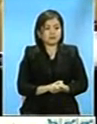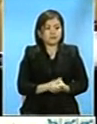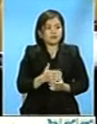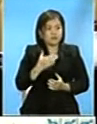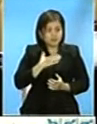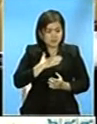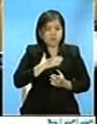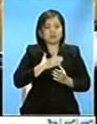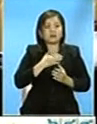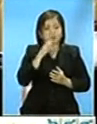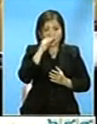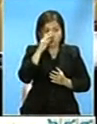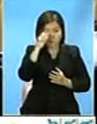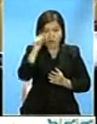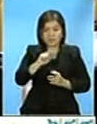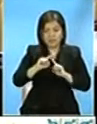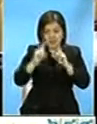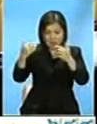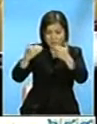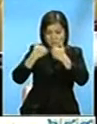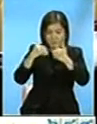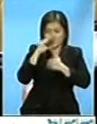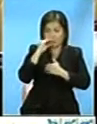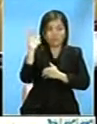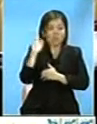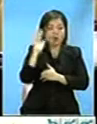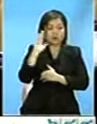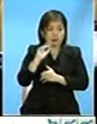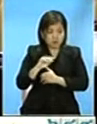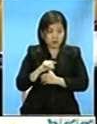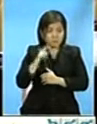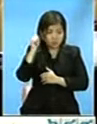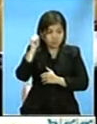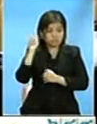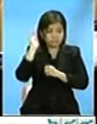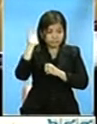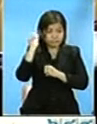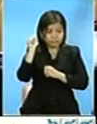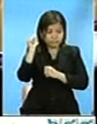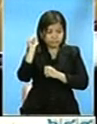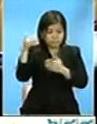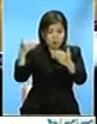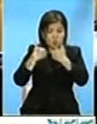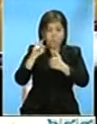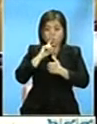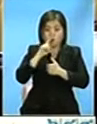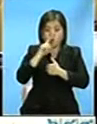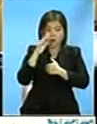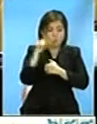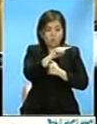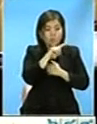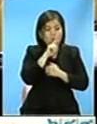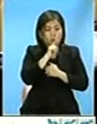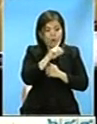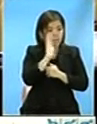ผมจะอนุญาตถ้าท่านจะไม่พาดพิงให้เสียหายท่านสัญญาสุภาพบุรุษนะครับท่านจะไม่พาดพิงฝั่งนู้นให้เสียหายนะครับ